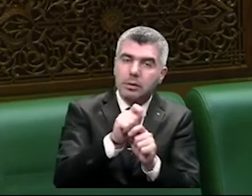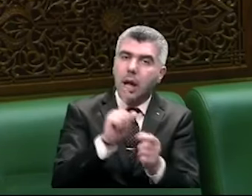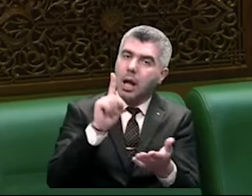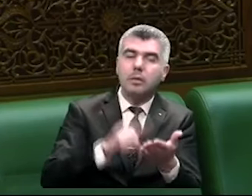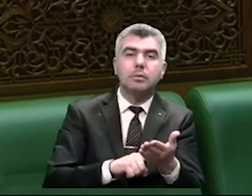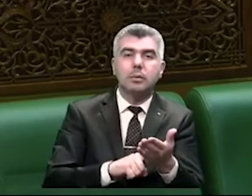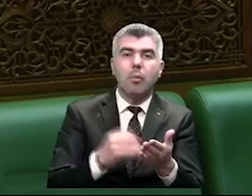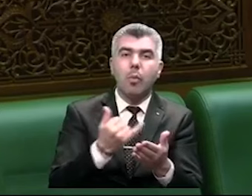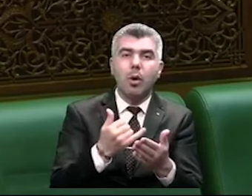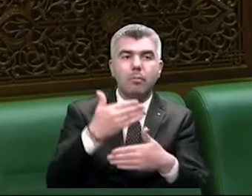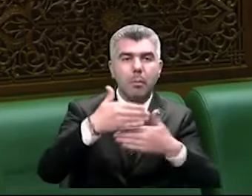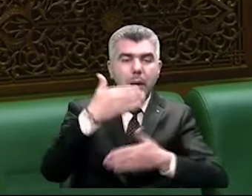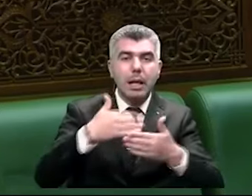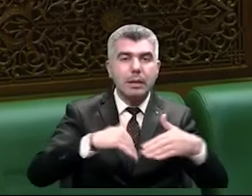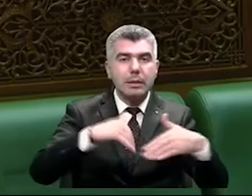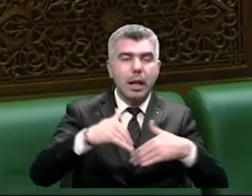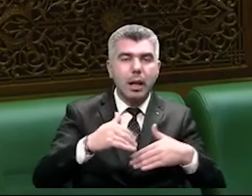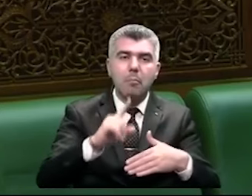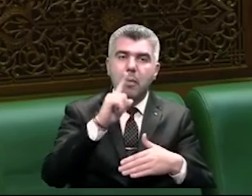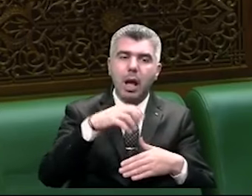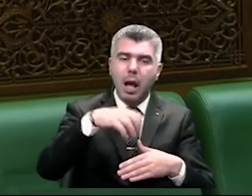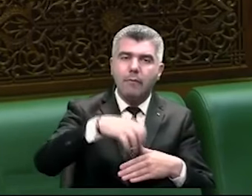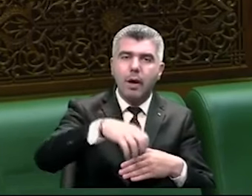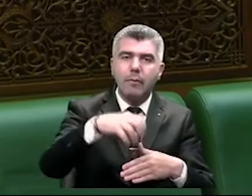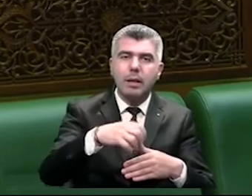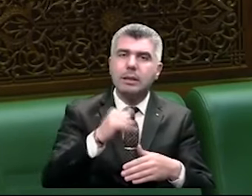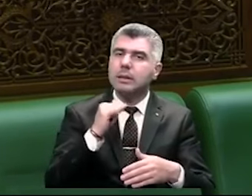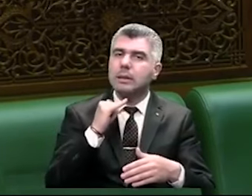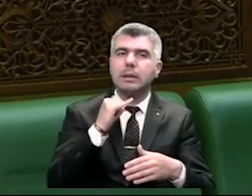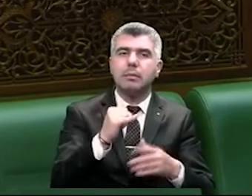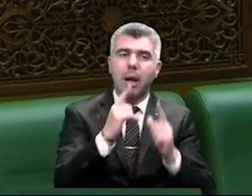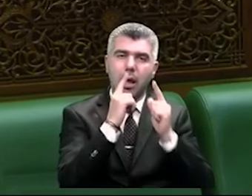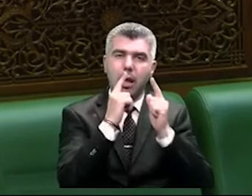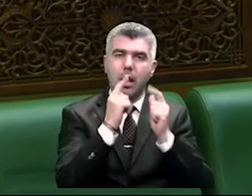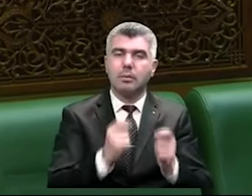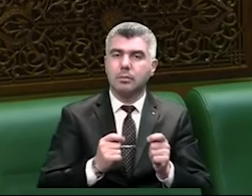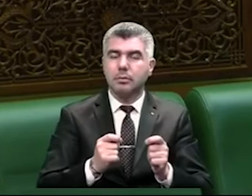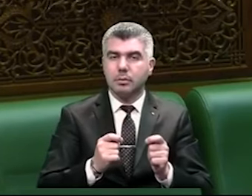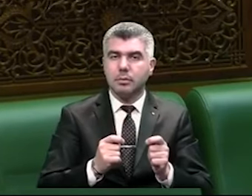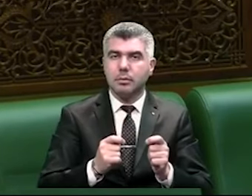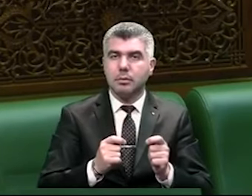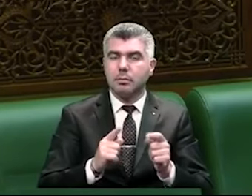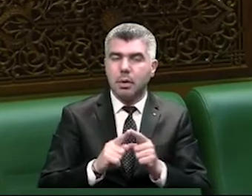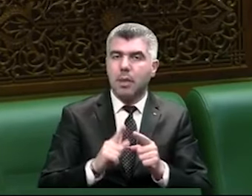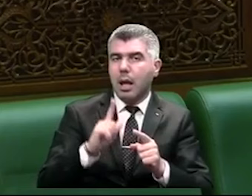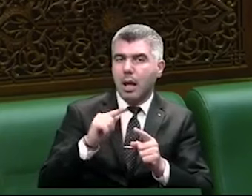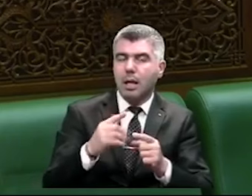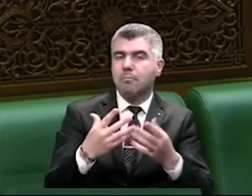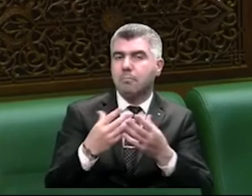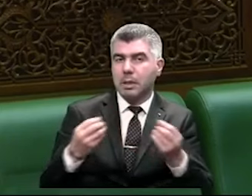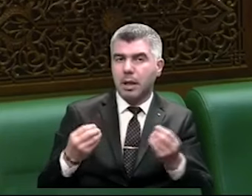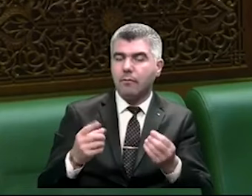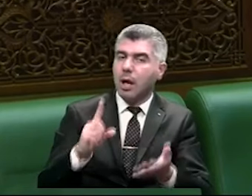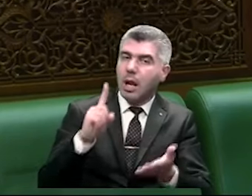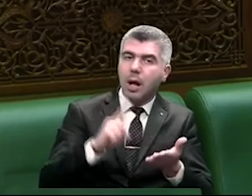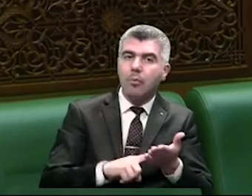الطرقان تدار المشاريع ولكن مع الاسف في اخر المطاف تعاني هذه المشاريع من اعطاب ولابد